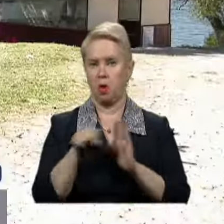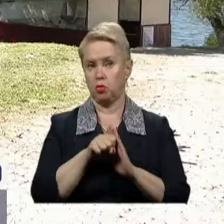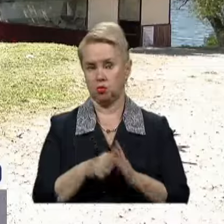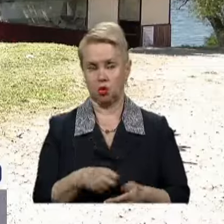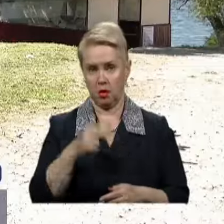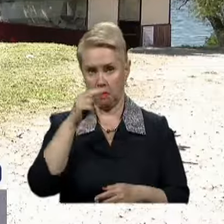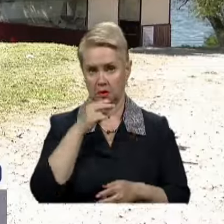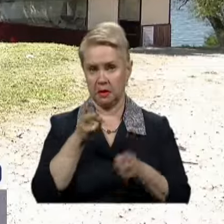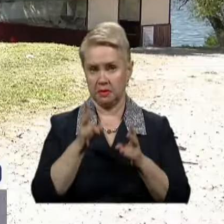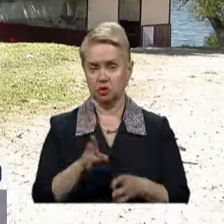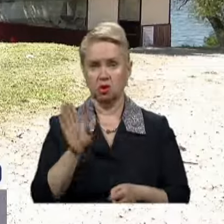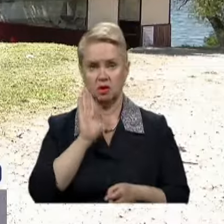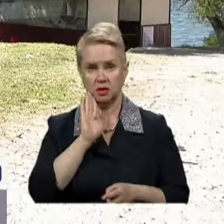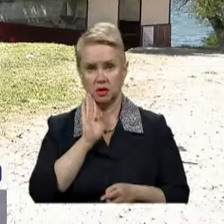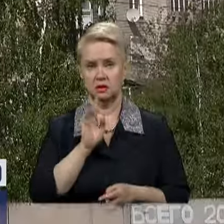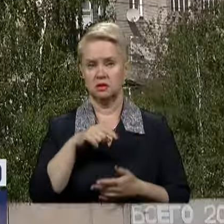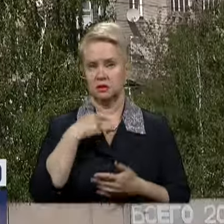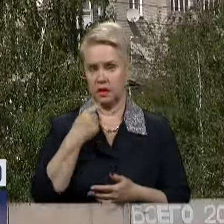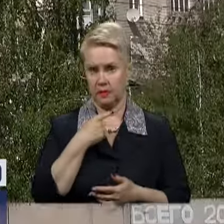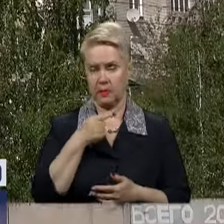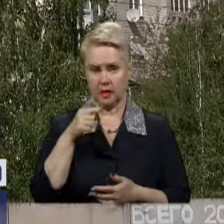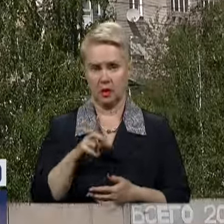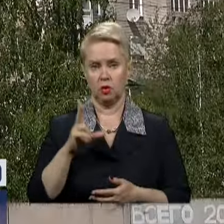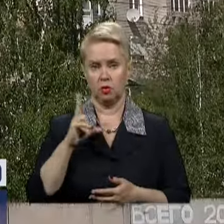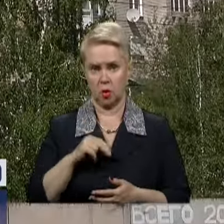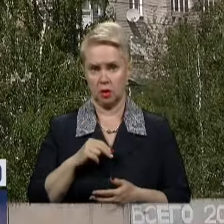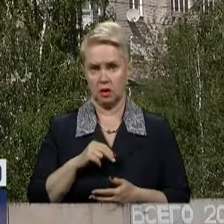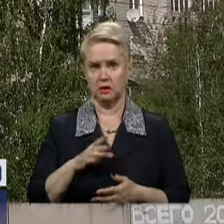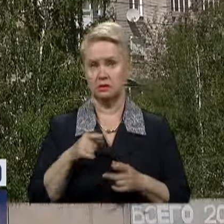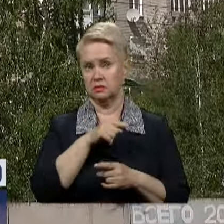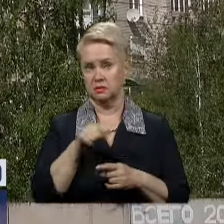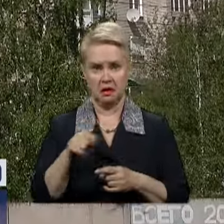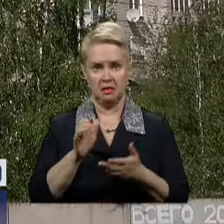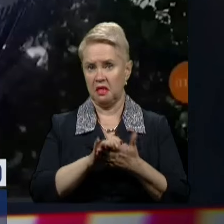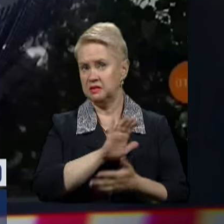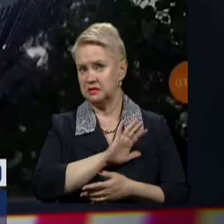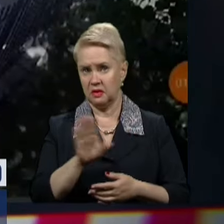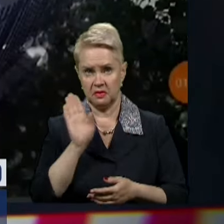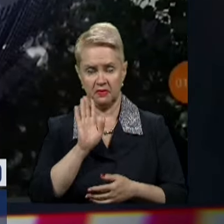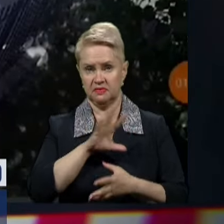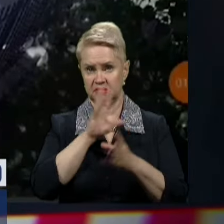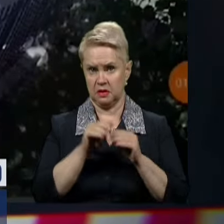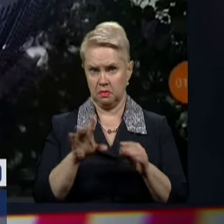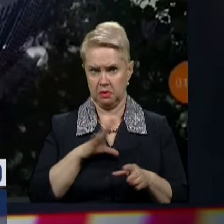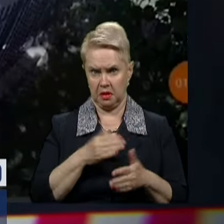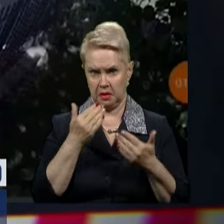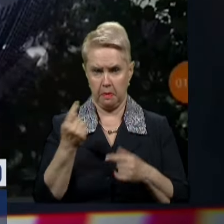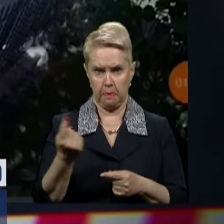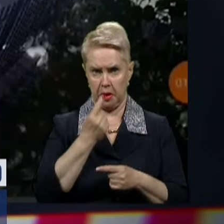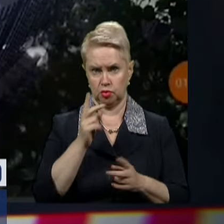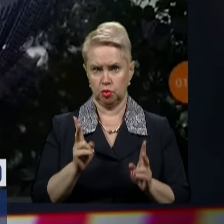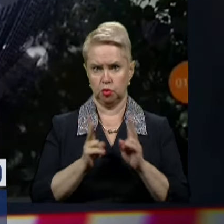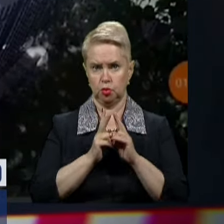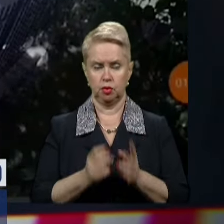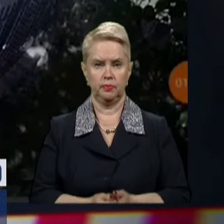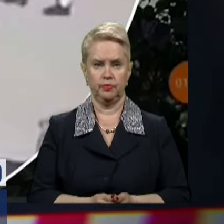Батьки постраждалої дівчини запевняють, їхня донька з нападницею незнайома. Це взагалі була їхня перша